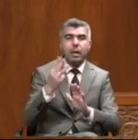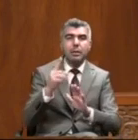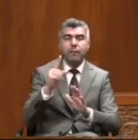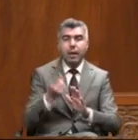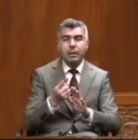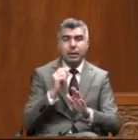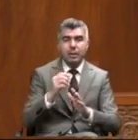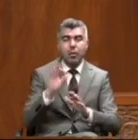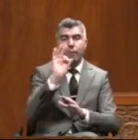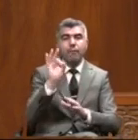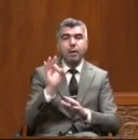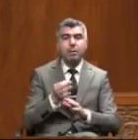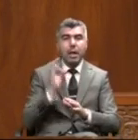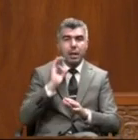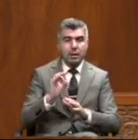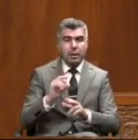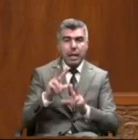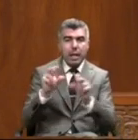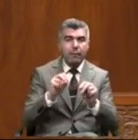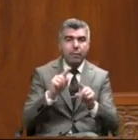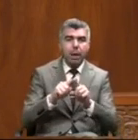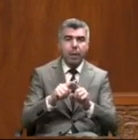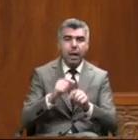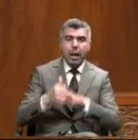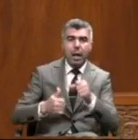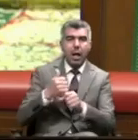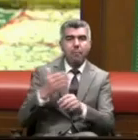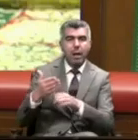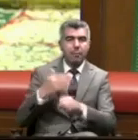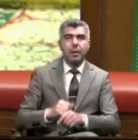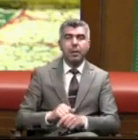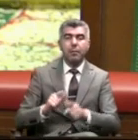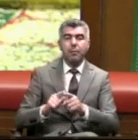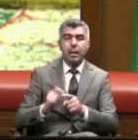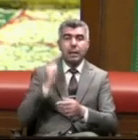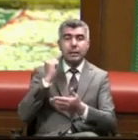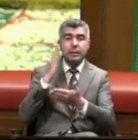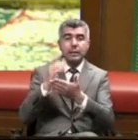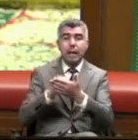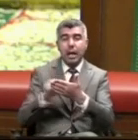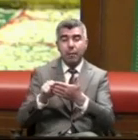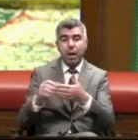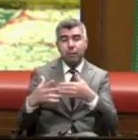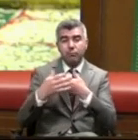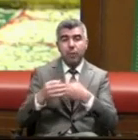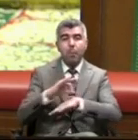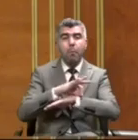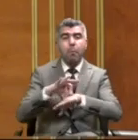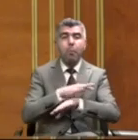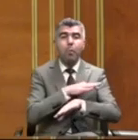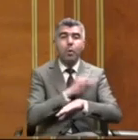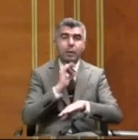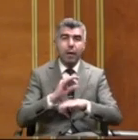37.4% مقارنه التوقعات باستثناء ضريبه على الدخل سجلت باقي الموارد الضريبيه